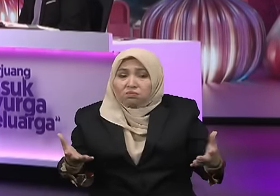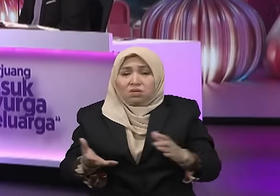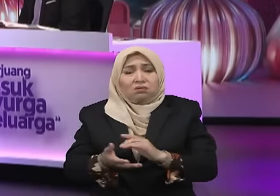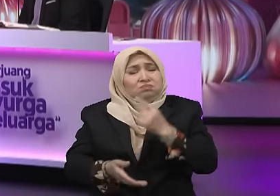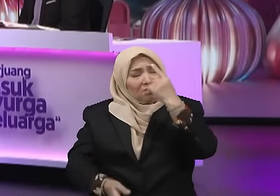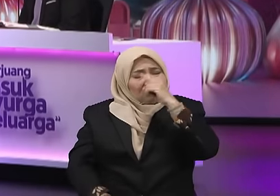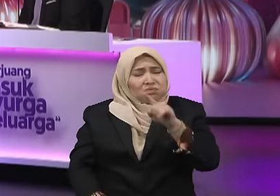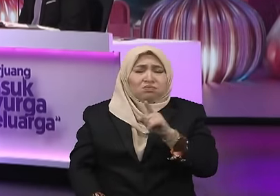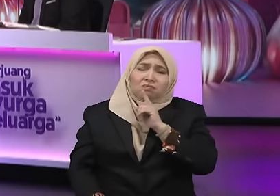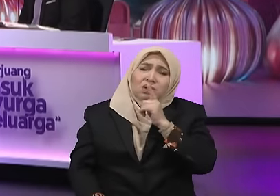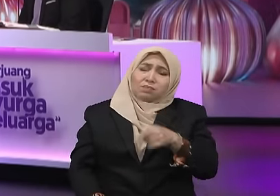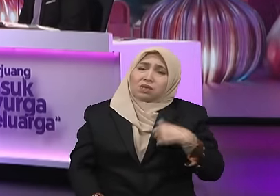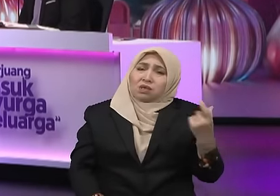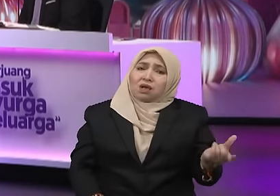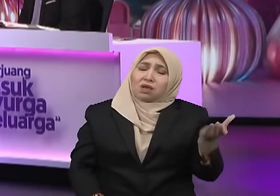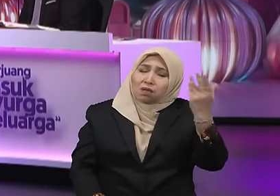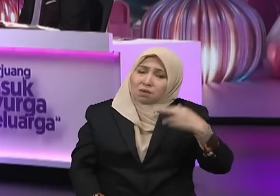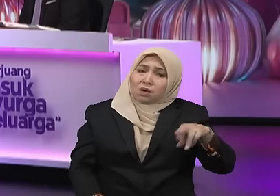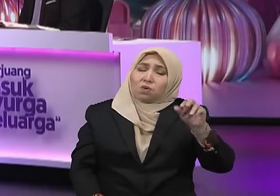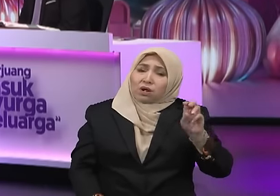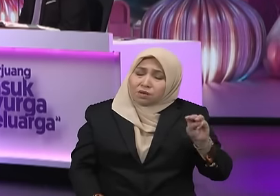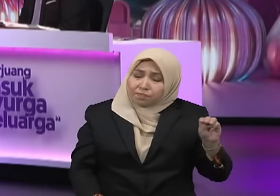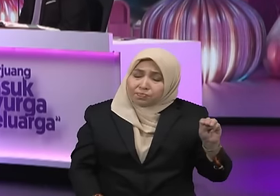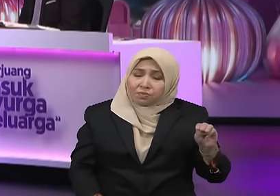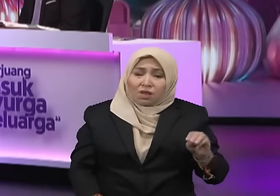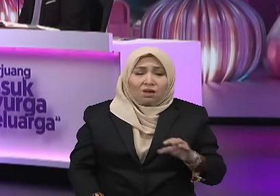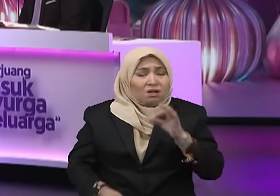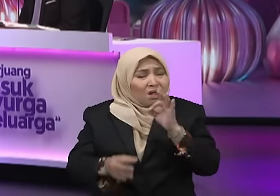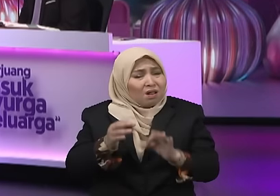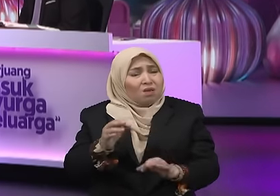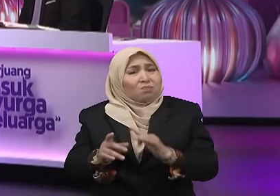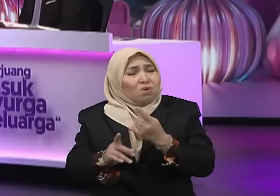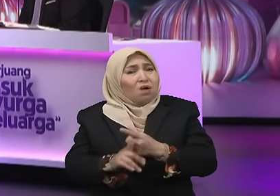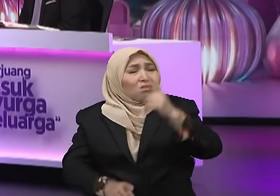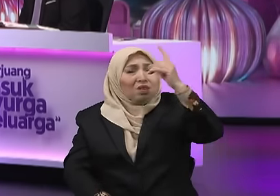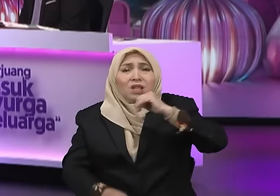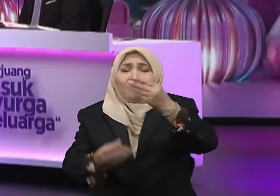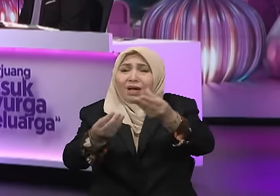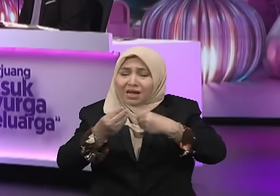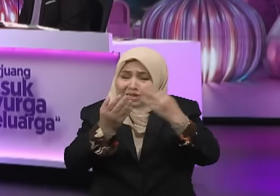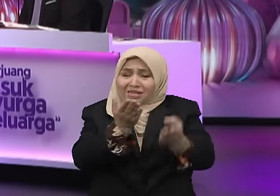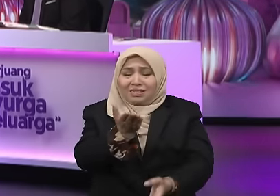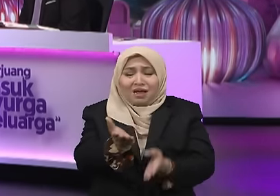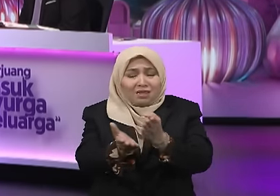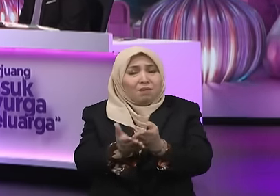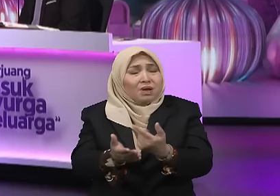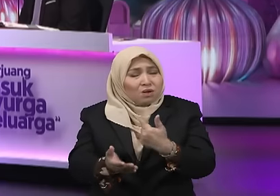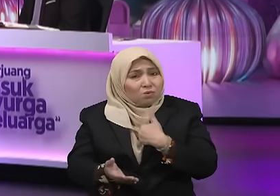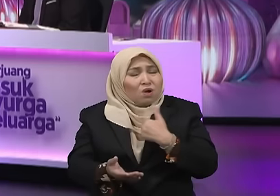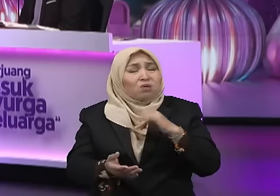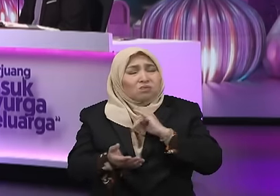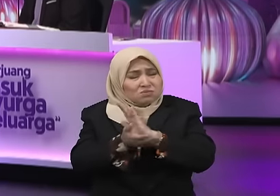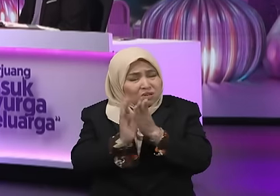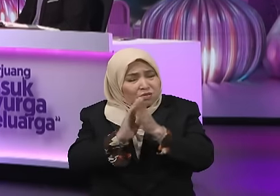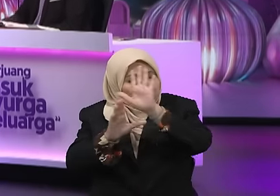yahdini, berkatalah Nabi Ibrahim, jikalah Allah tidak memberi hidayah kepadaku, aku menjadi daripada